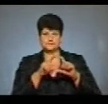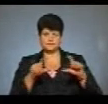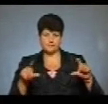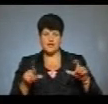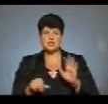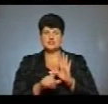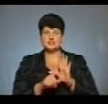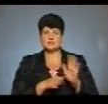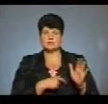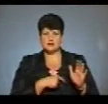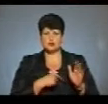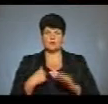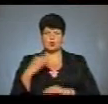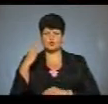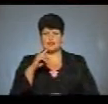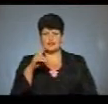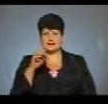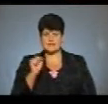від Тернопільщини проголосували «за».